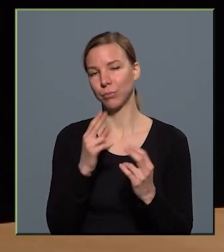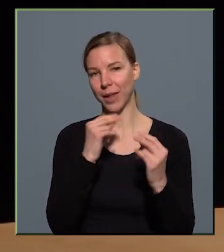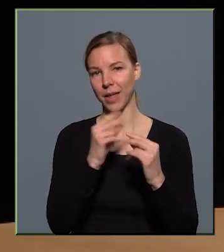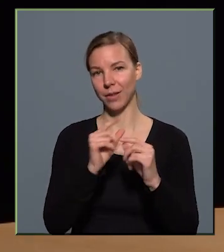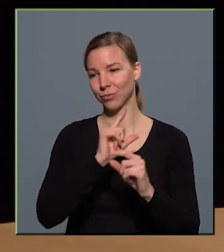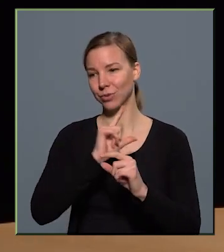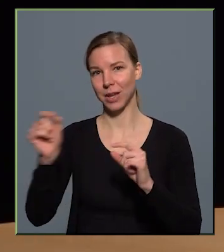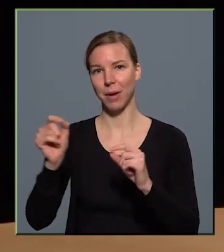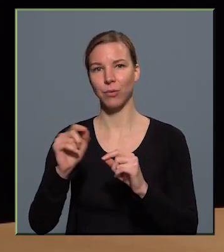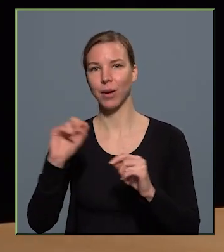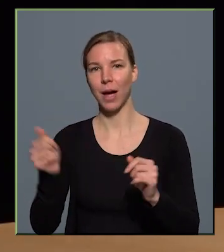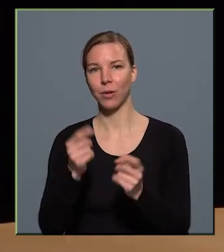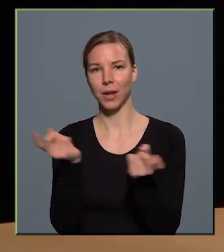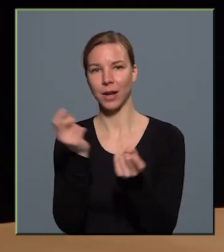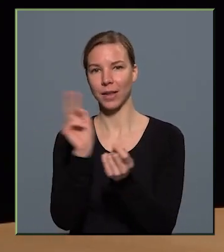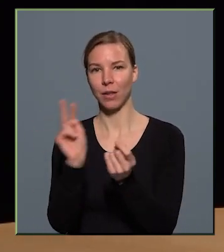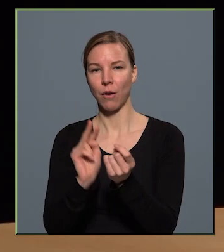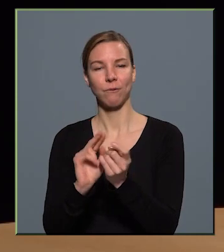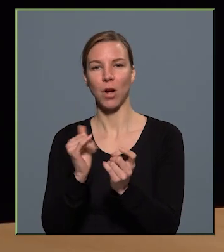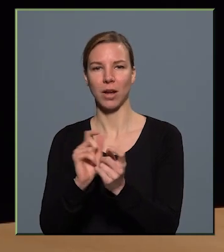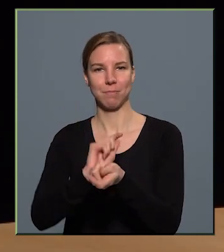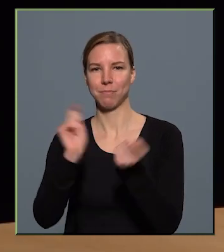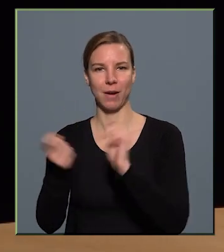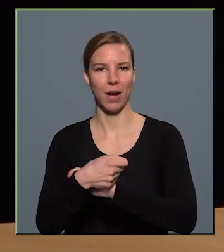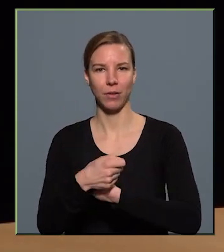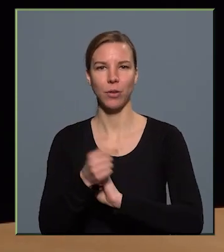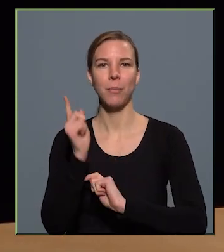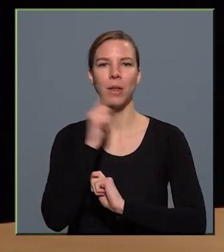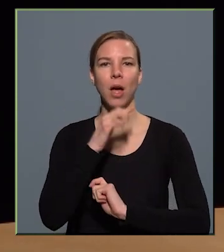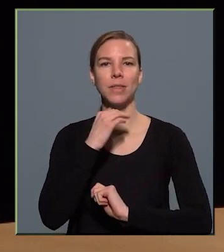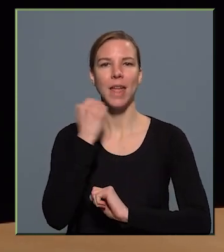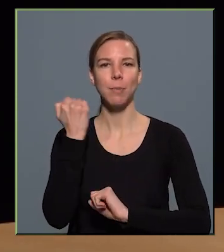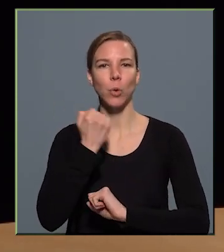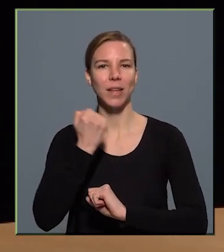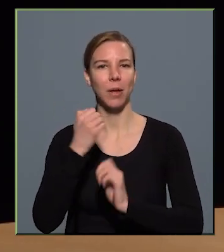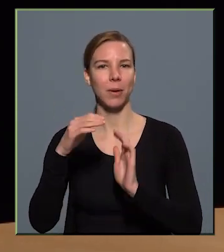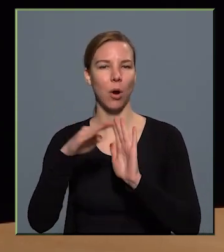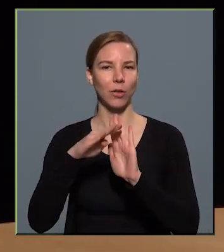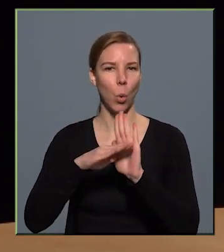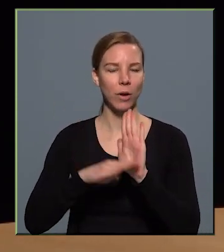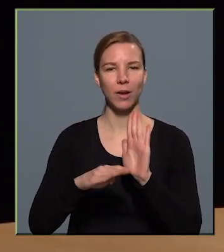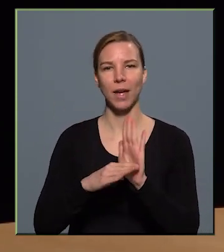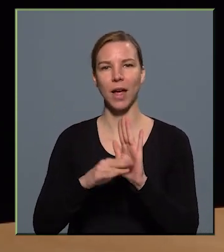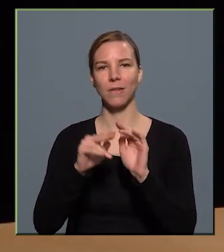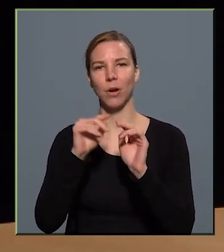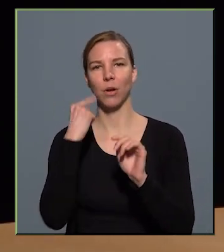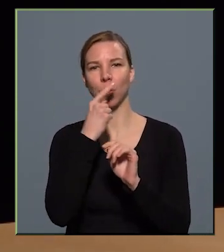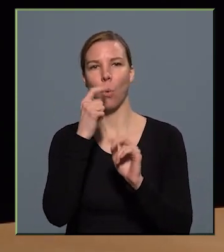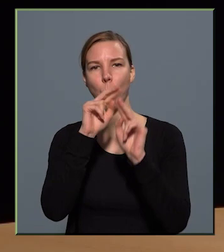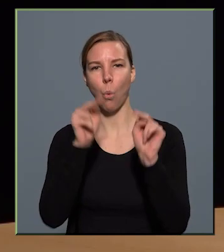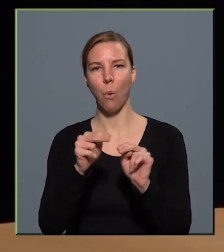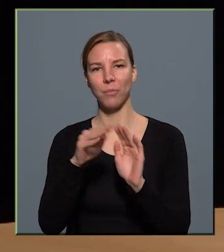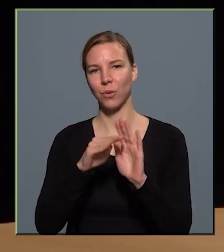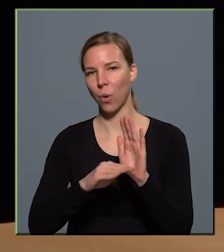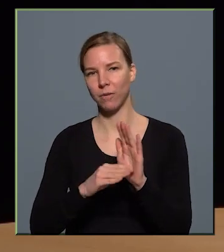lesz csak azt a hírt olvasjuk, hogy valaki ezt megdöntötte, mondjuk a termodinamika törvényeit, vagy a Kirchhoff törvényt, vagy az Ohm törvényt. Amikor bejöttünk, ezek